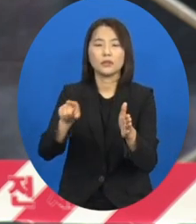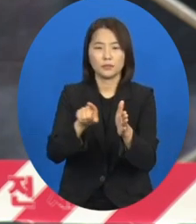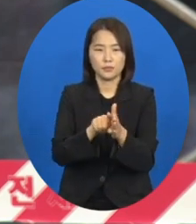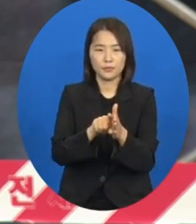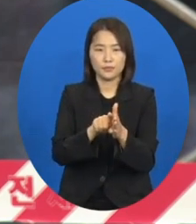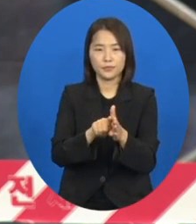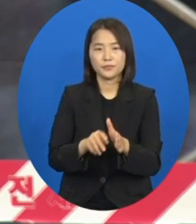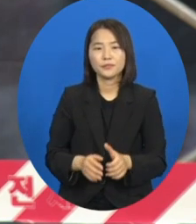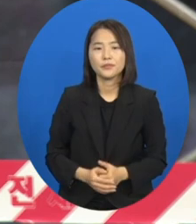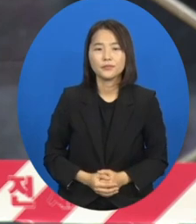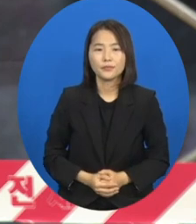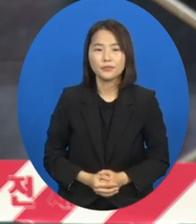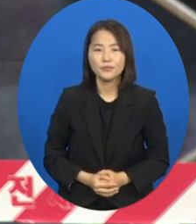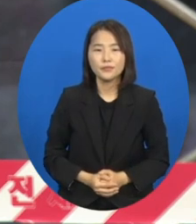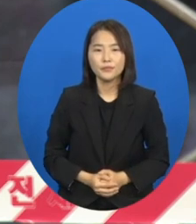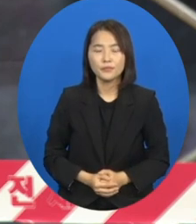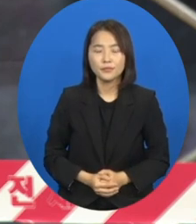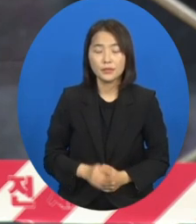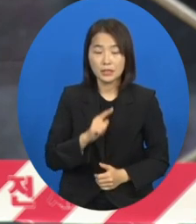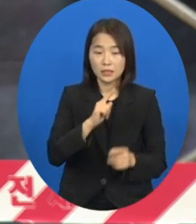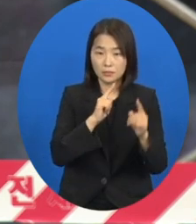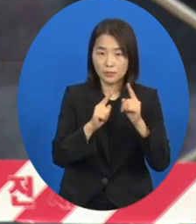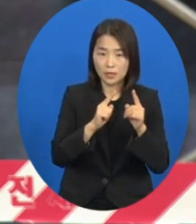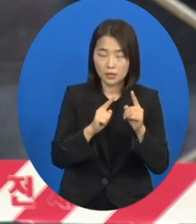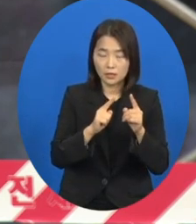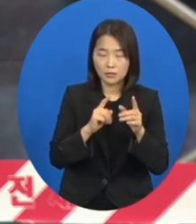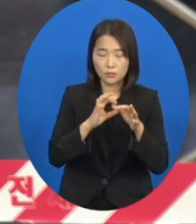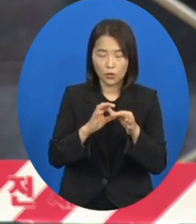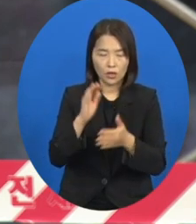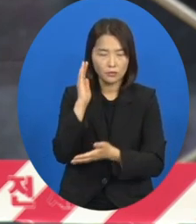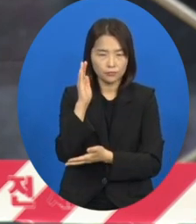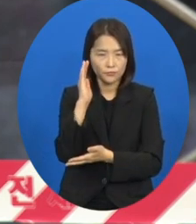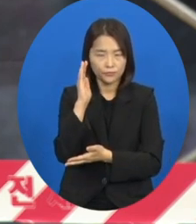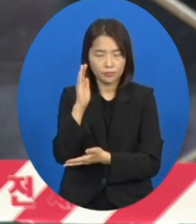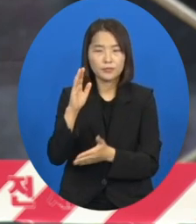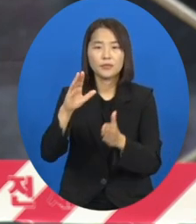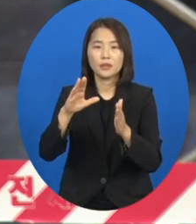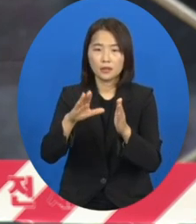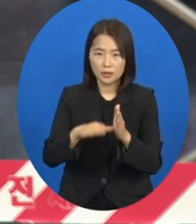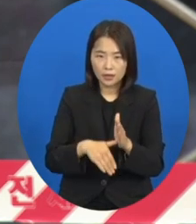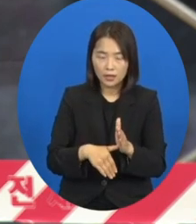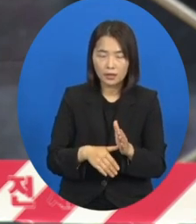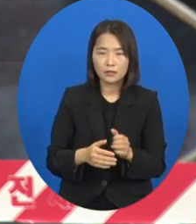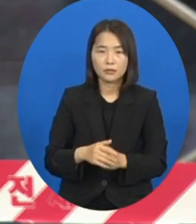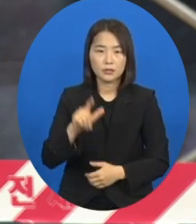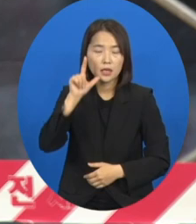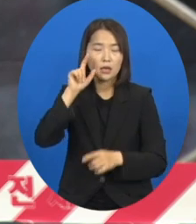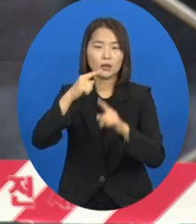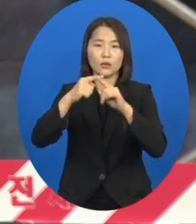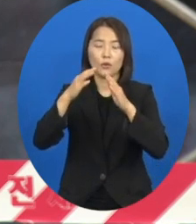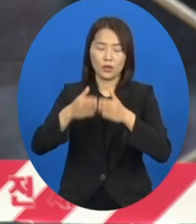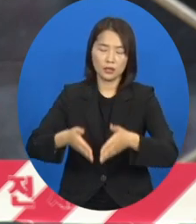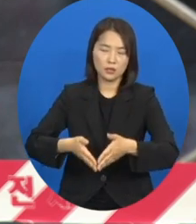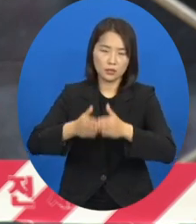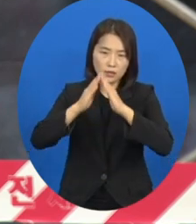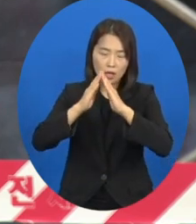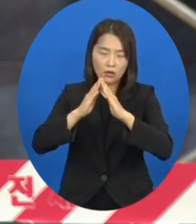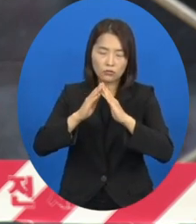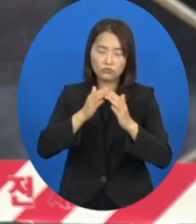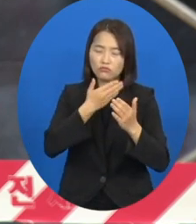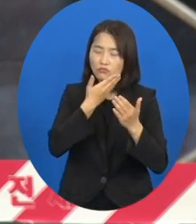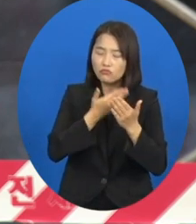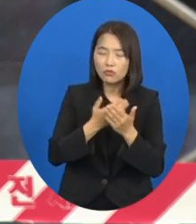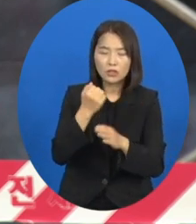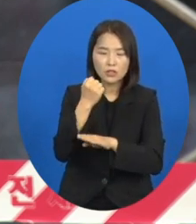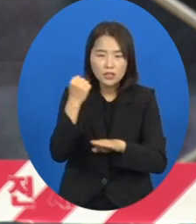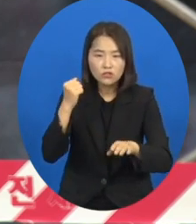함이라. 이 본문의 말씀으로 말씀을 전해주시면서 갈래교회를 세우는 한 가지 중요한